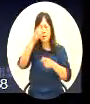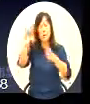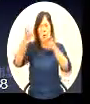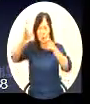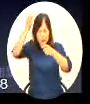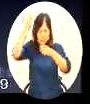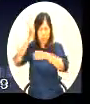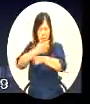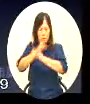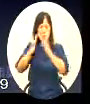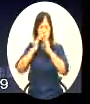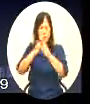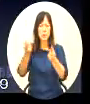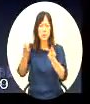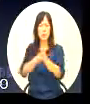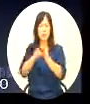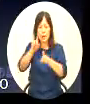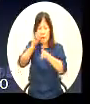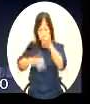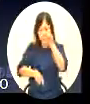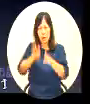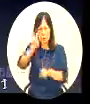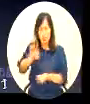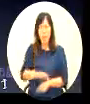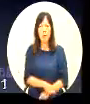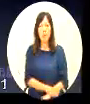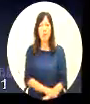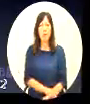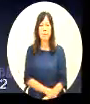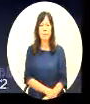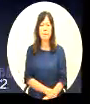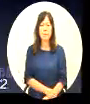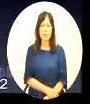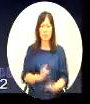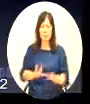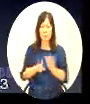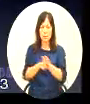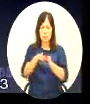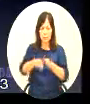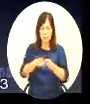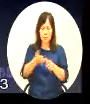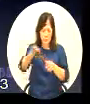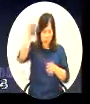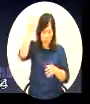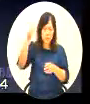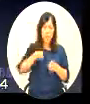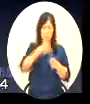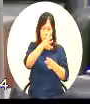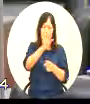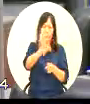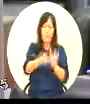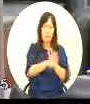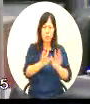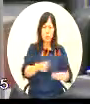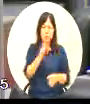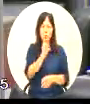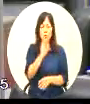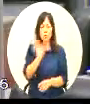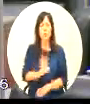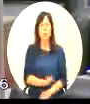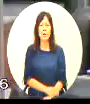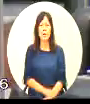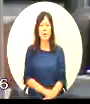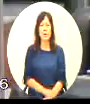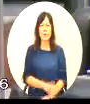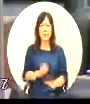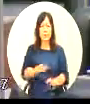市跟过去的高雄县有很大的体育班的师资的落差。那在这边我过去也曾经咨询过，我今天就略过。那我今天想要讲